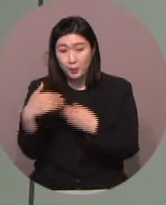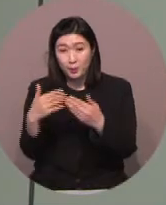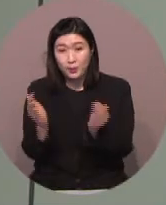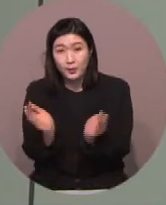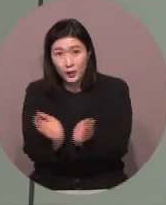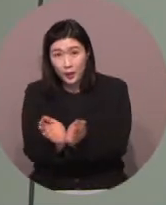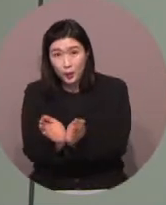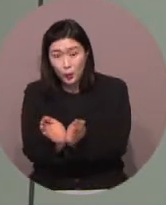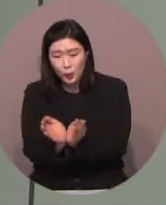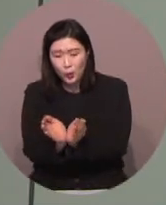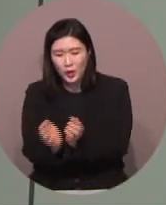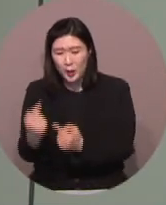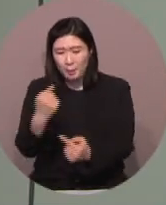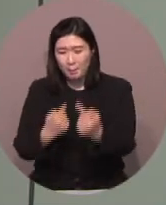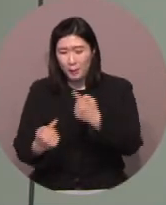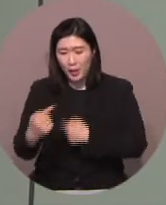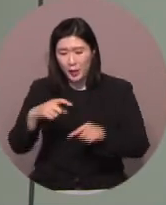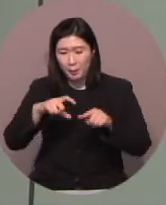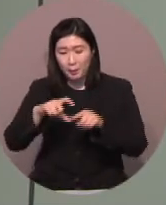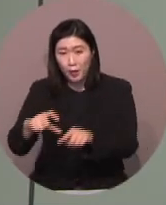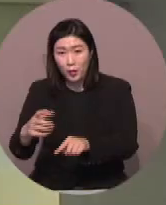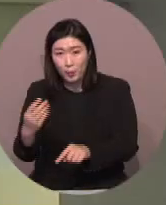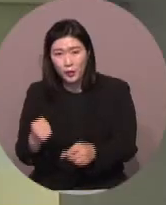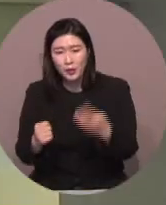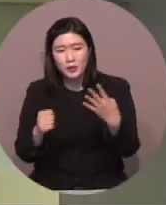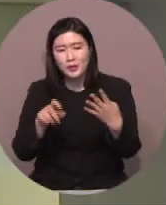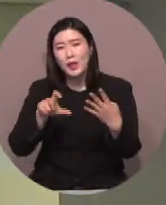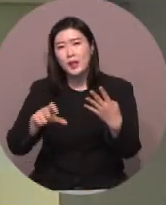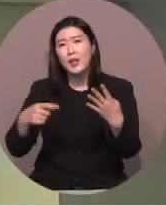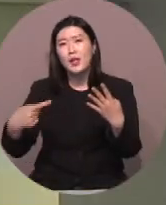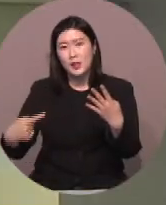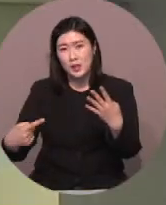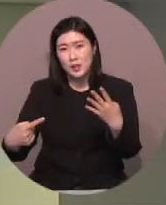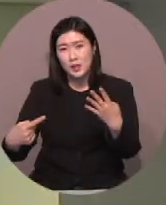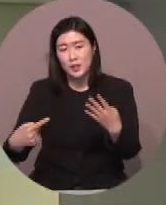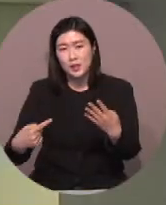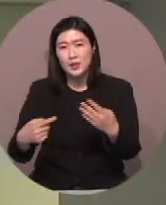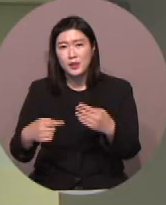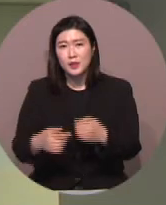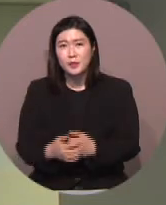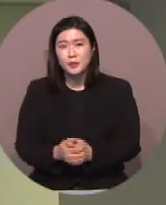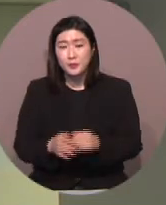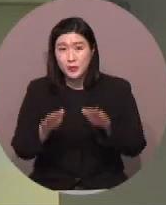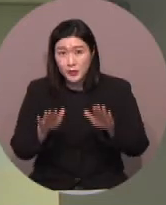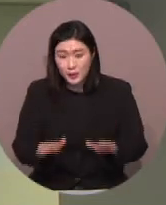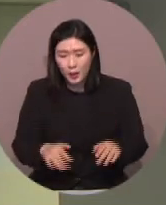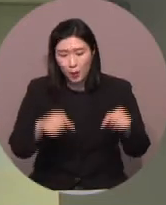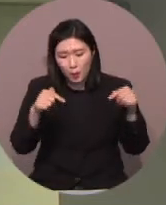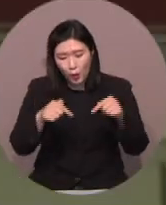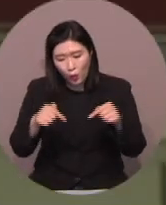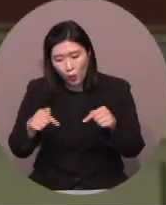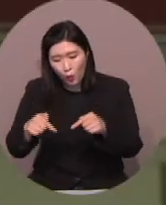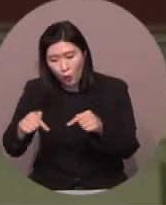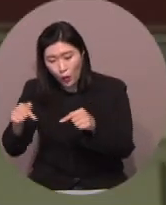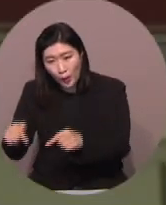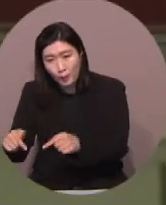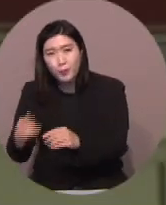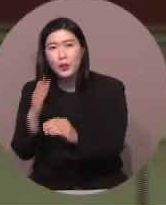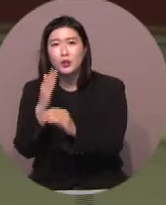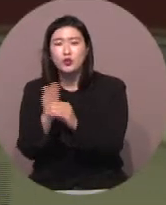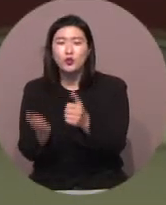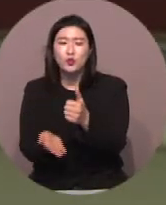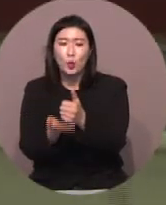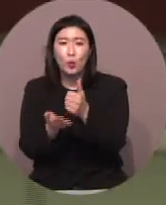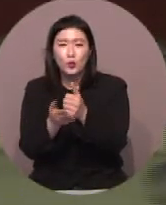은 기초단체장 평균 경쟁률이 4.6 때 1을 기록할 정도로 치열한 가운데 면접을 시작하며 본격적인